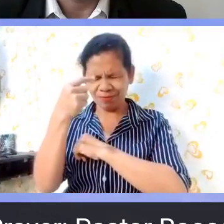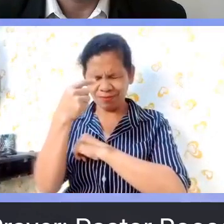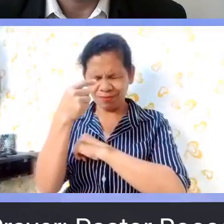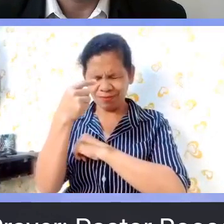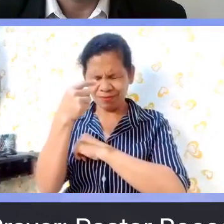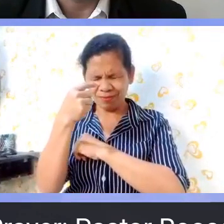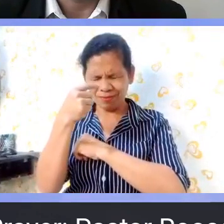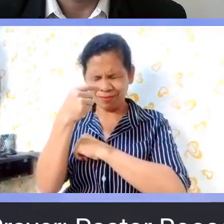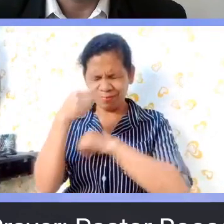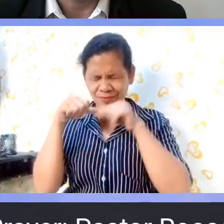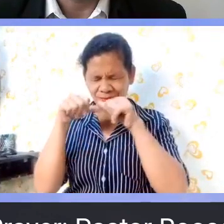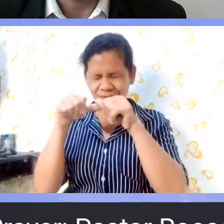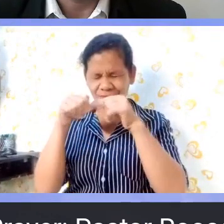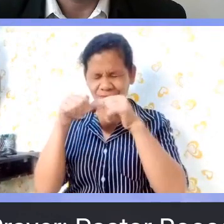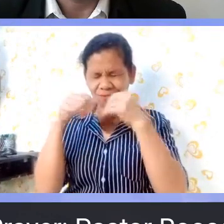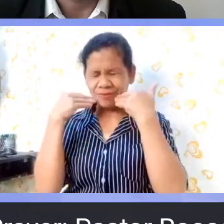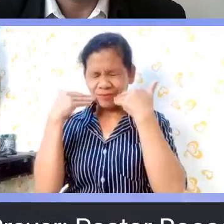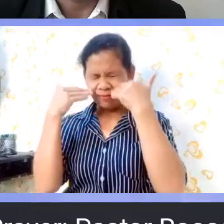Papuri na pasasalamat,